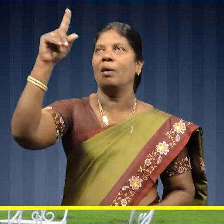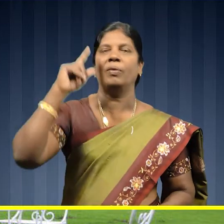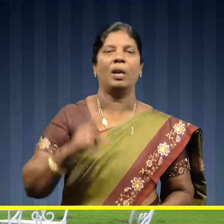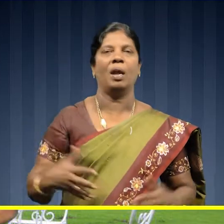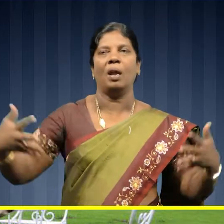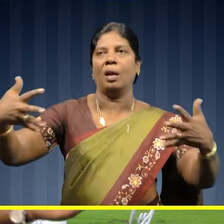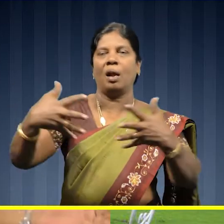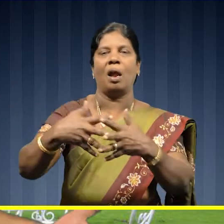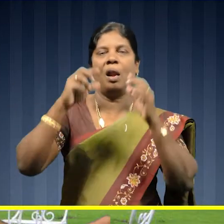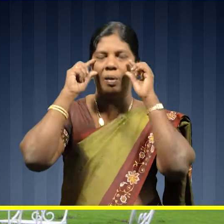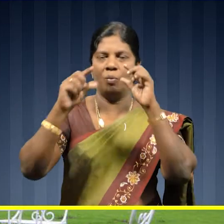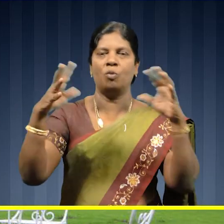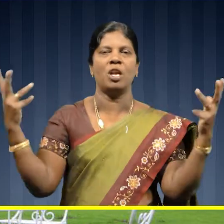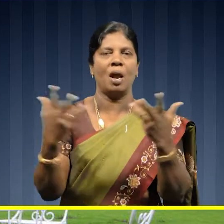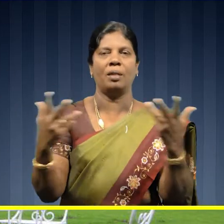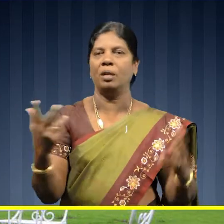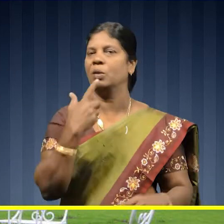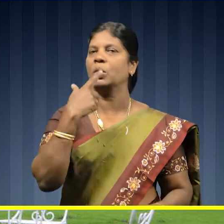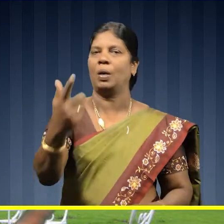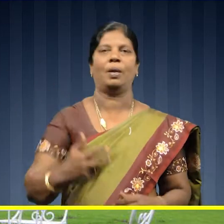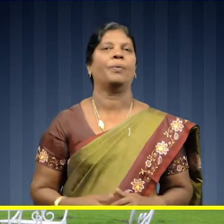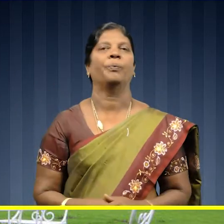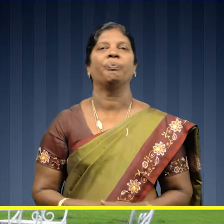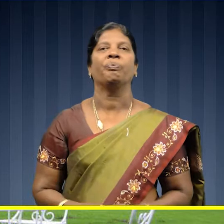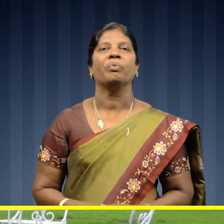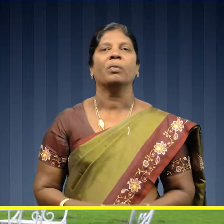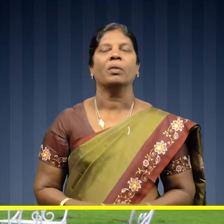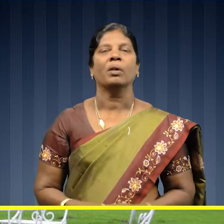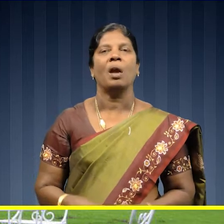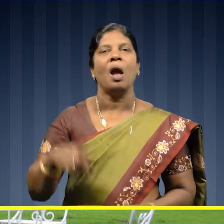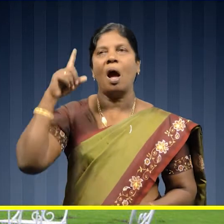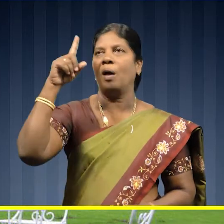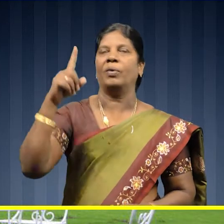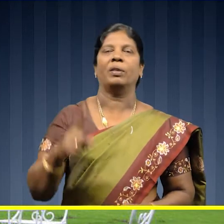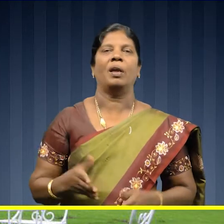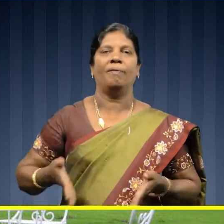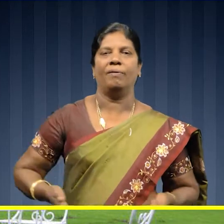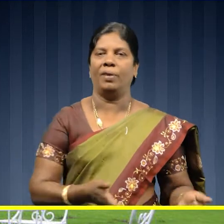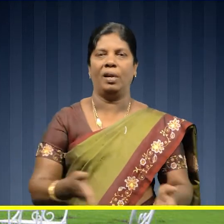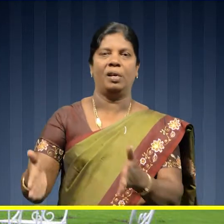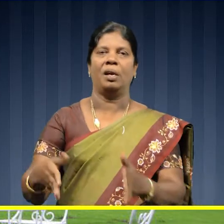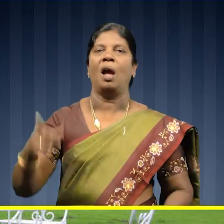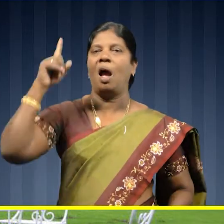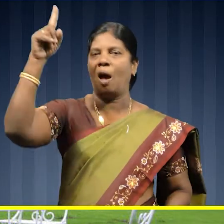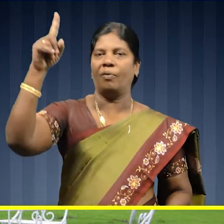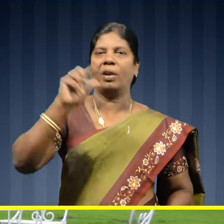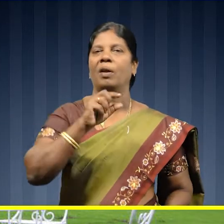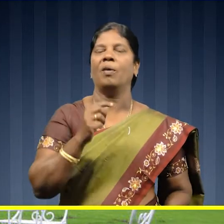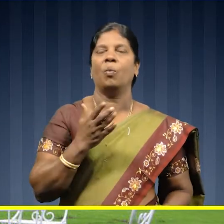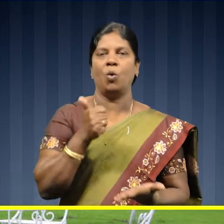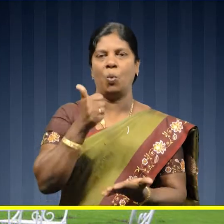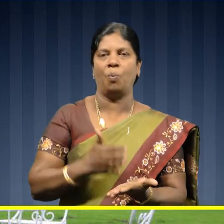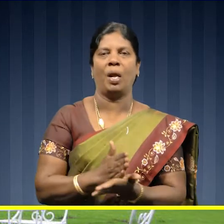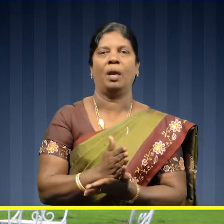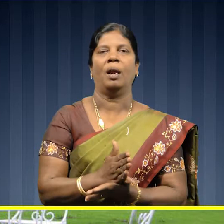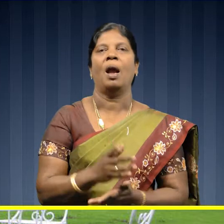மனிதனும் கடவுளை அணுக முடியாது என்று அவர் சொன்னார். அப்படியானால் அவர்தான் வழி,